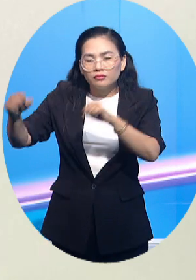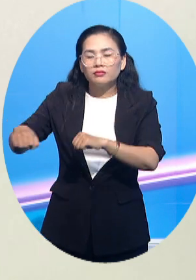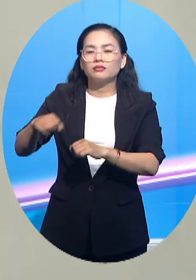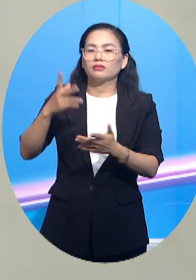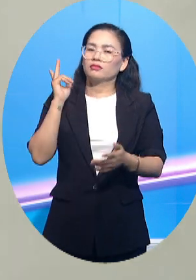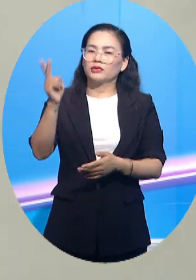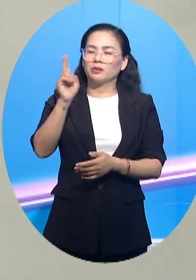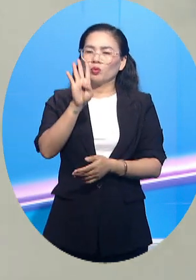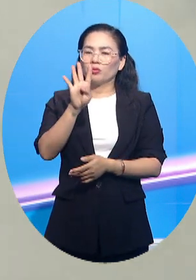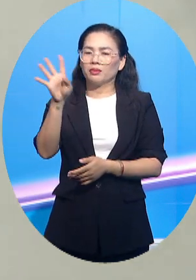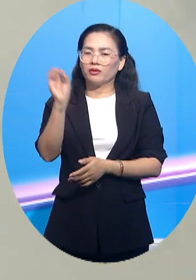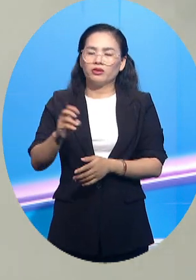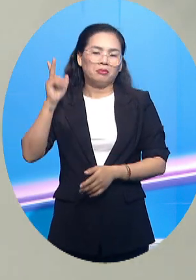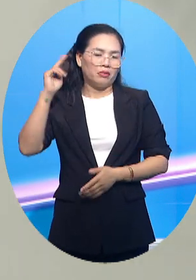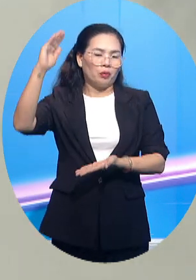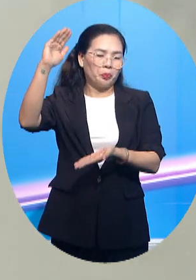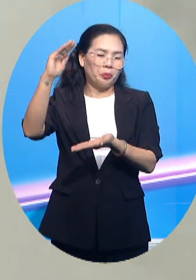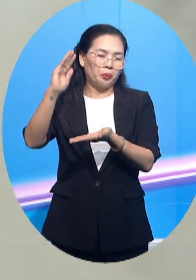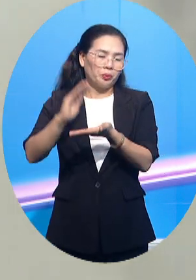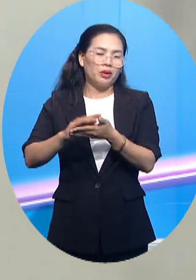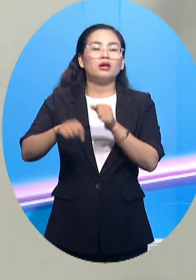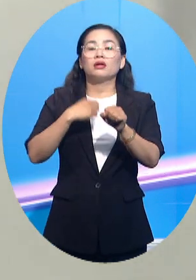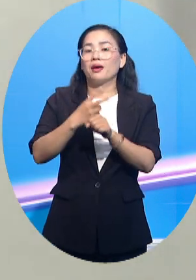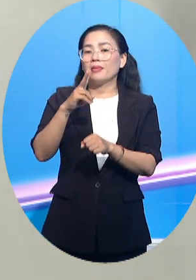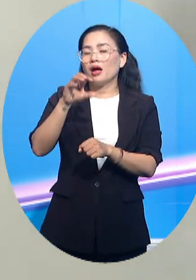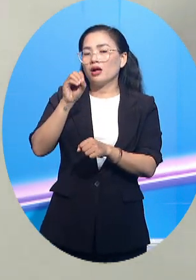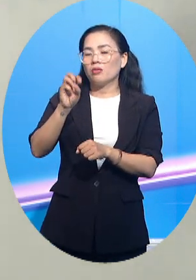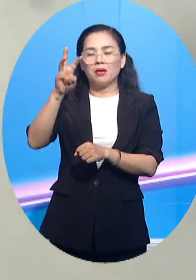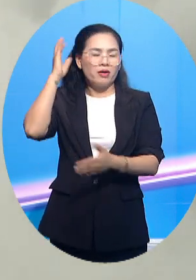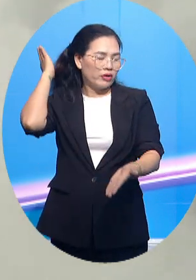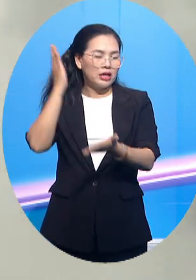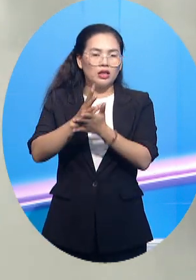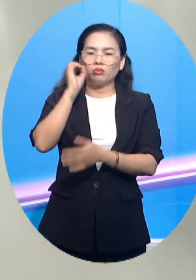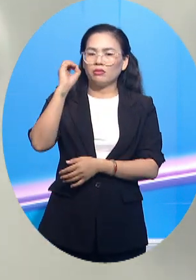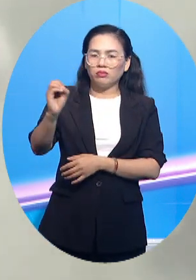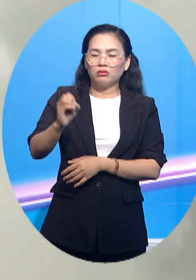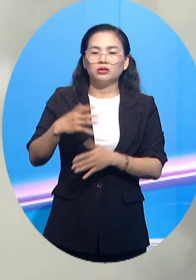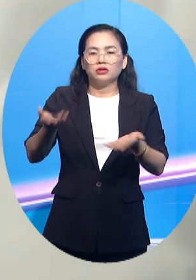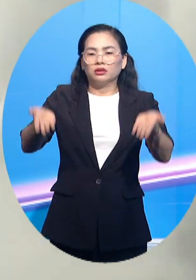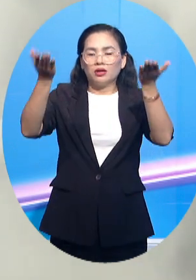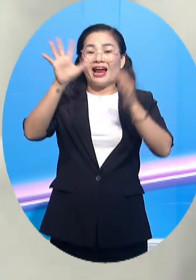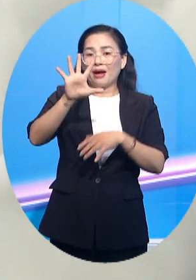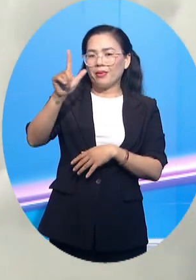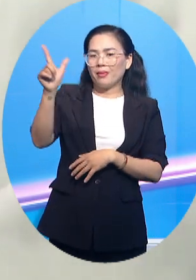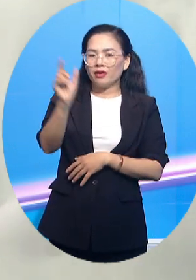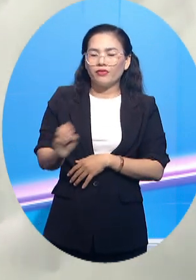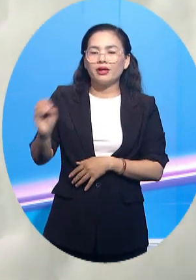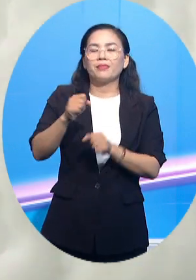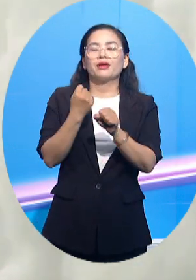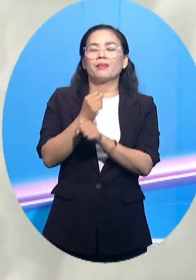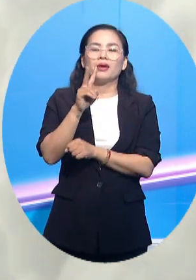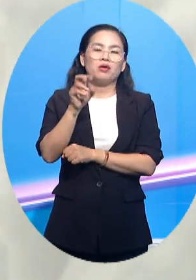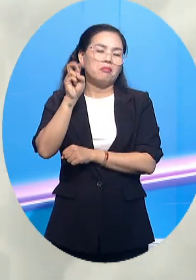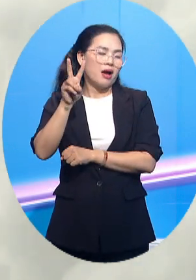ph lượng khí thải nhà kính hàng năm chậm nhất vào năm 2030 sau đó lên mức 57 ph và năm